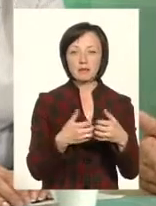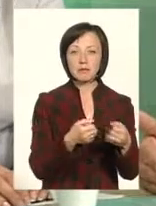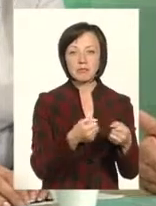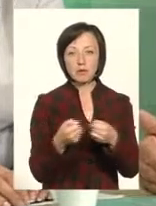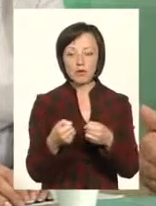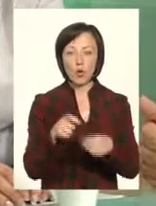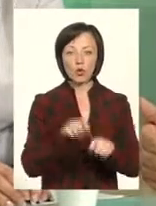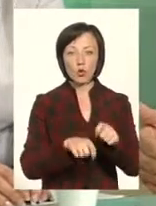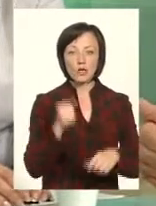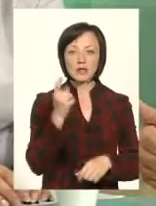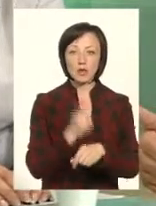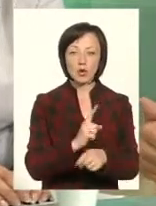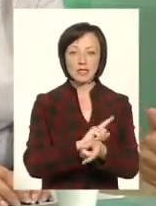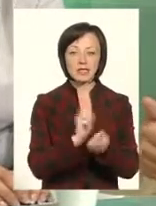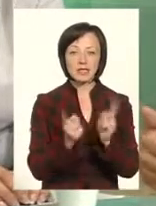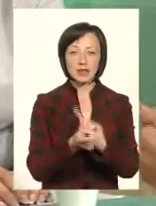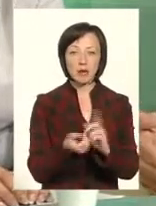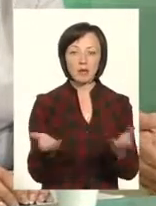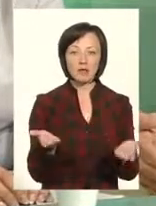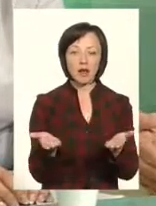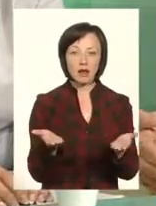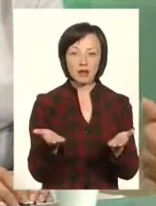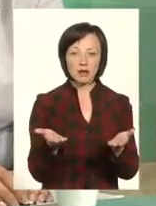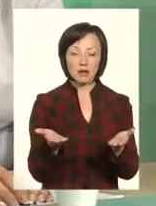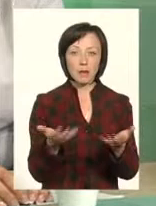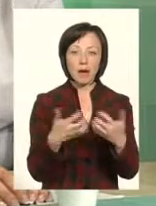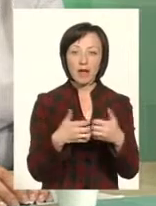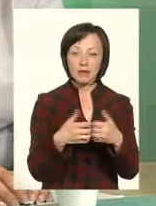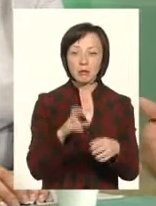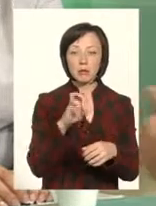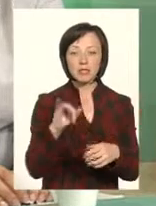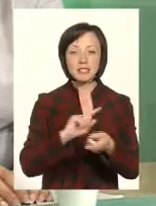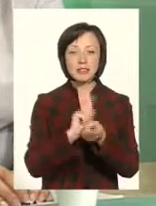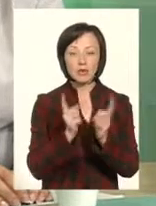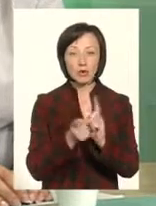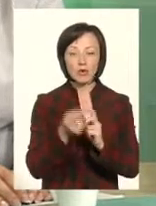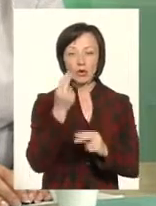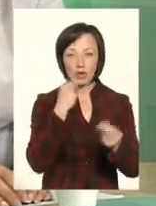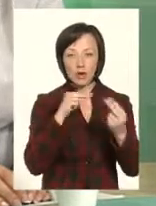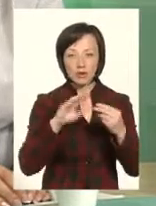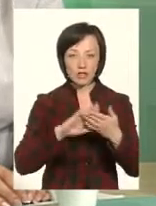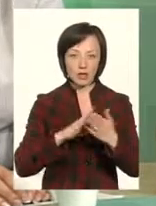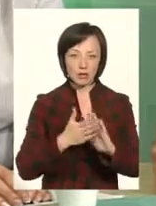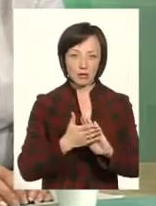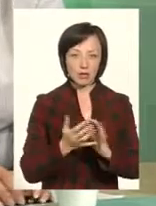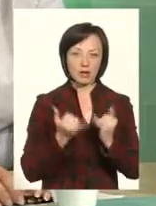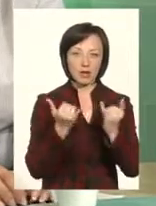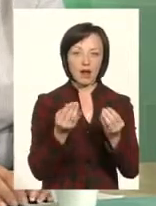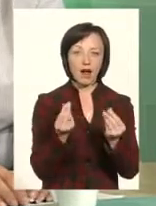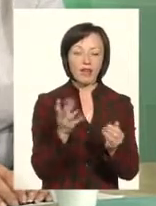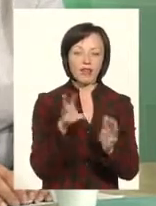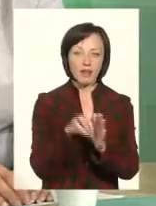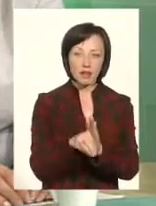і заборони, замість якихось механізмів, які би створювали сприятливий клімат для